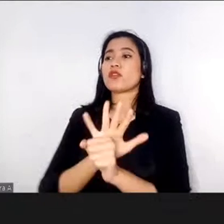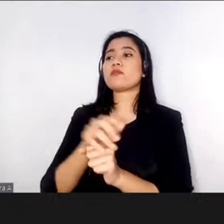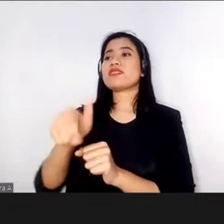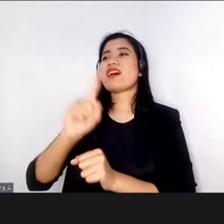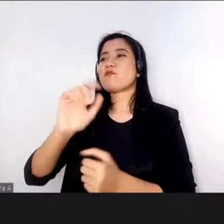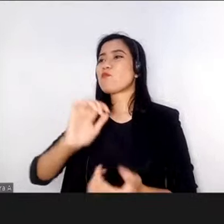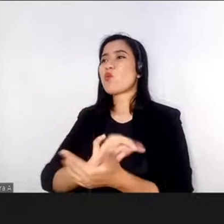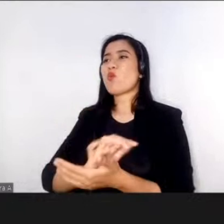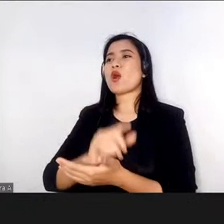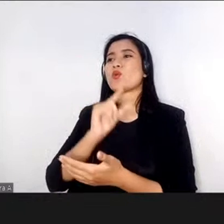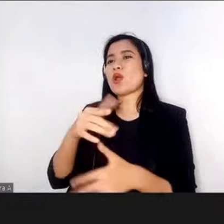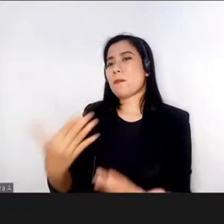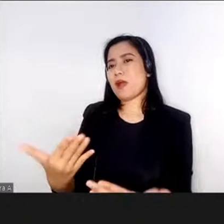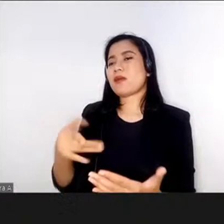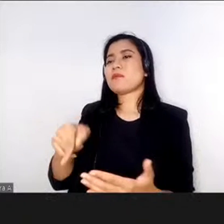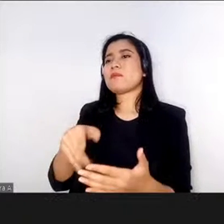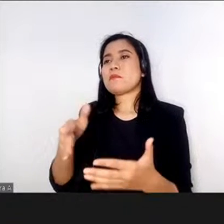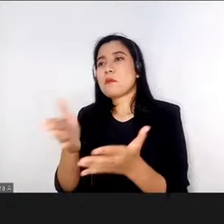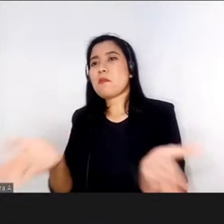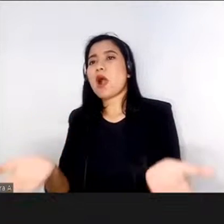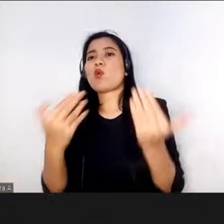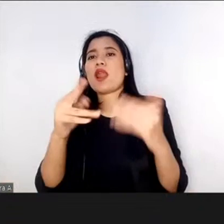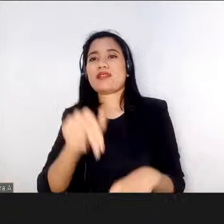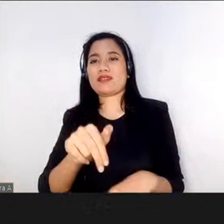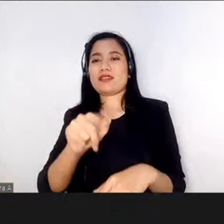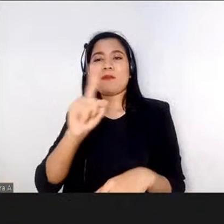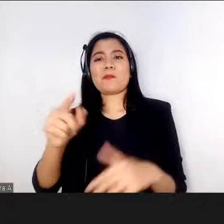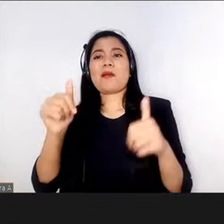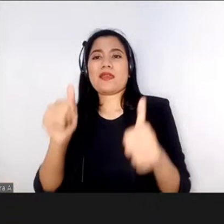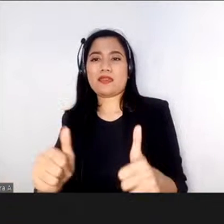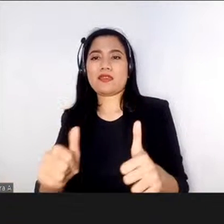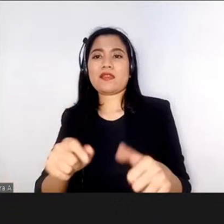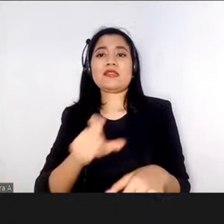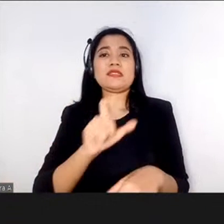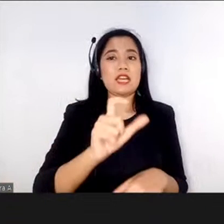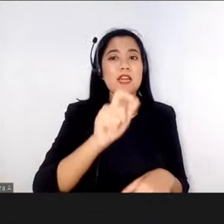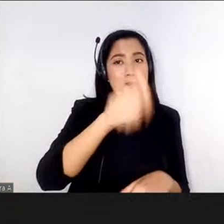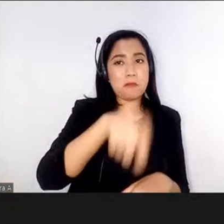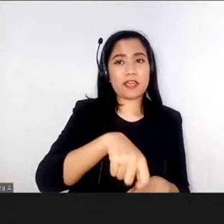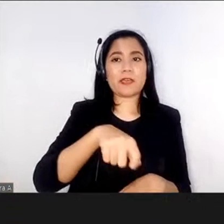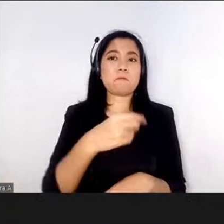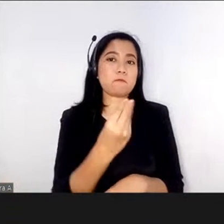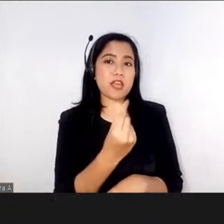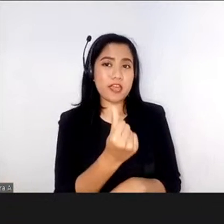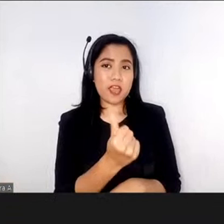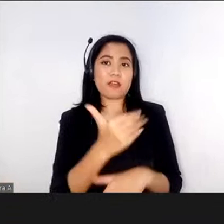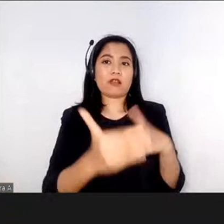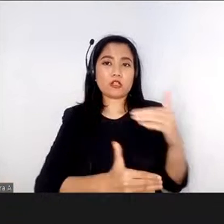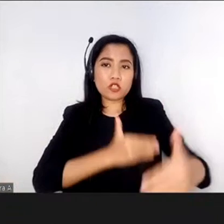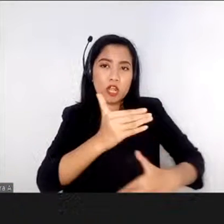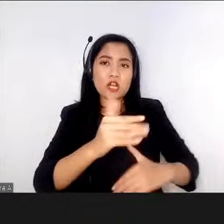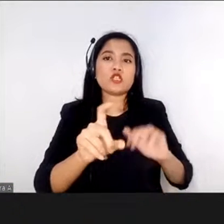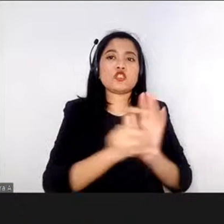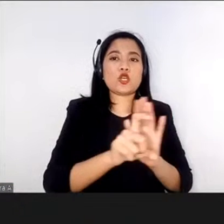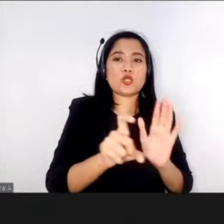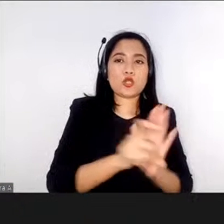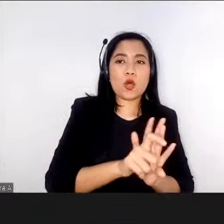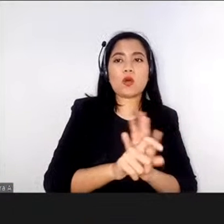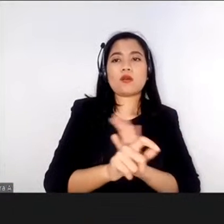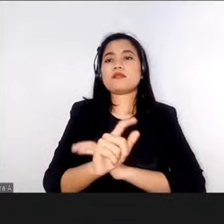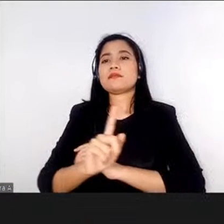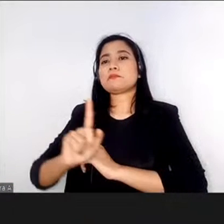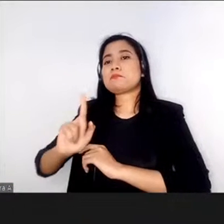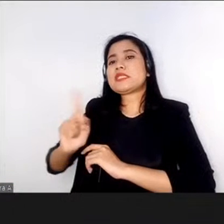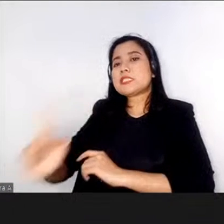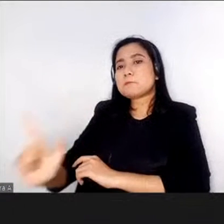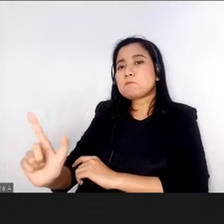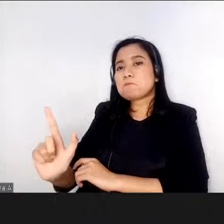membangun kembali dengan lebih baik melalui pembiayaan yang berkelanjutan melalui misalnya ee pinjaman keberlanjutan